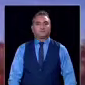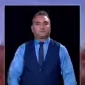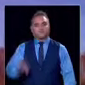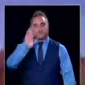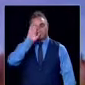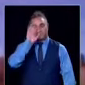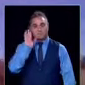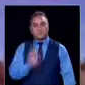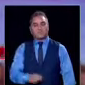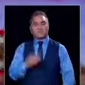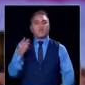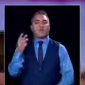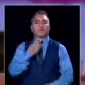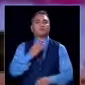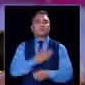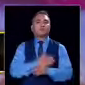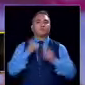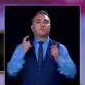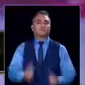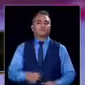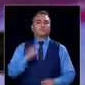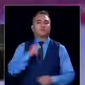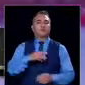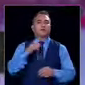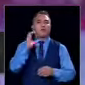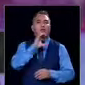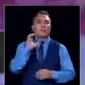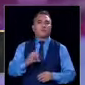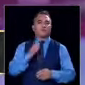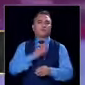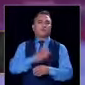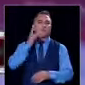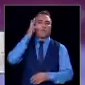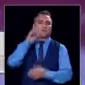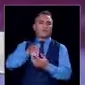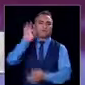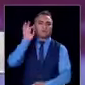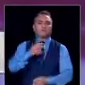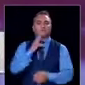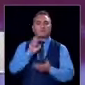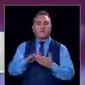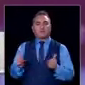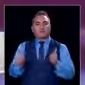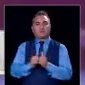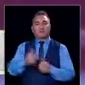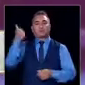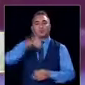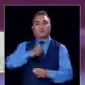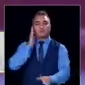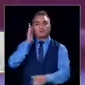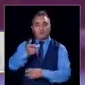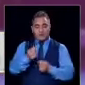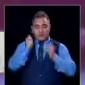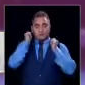İstanbul Esenyurt'ta Kamerunlu bir site sakini yüksek gelen elektrik faturasına öfkelendi. Soluğu kız arkadaşıyla birlikte yöneticinin yanında alınca